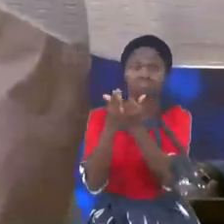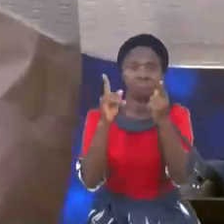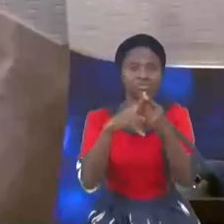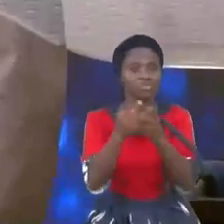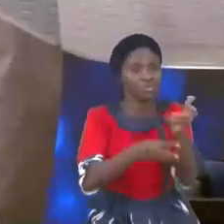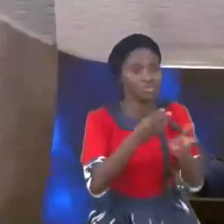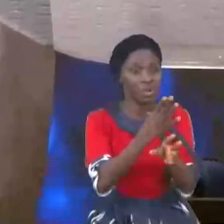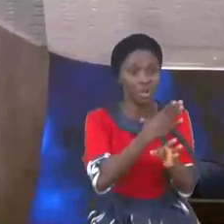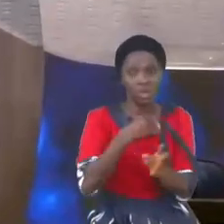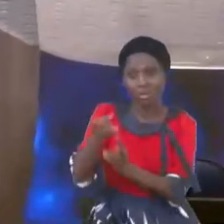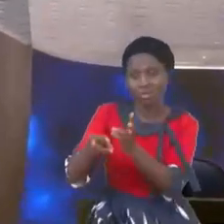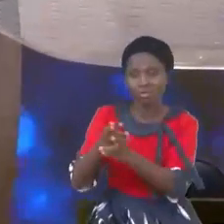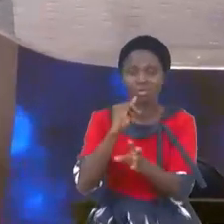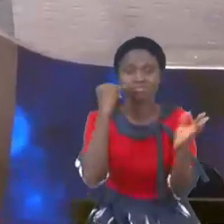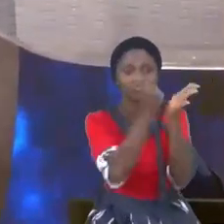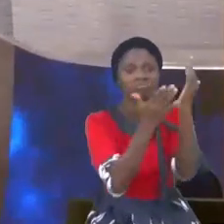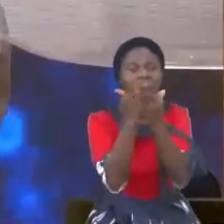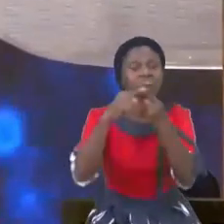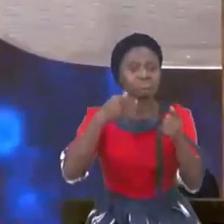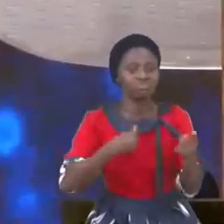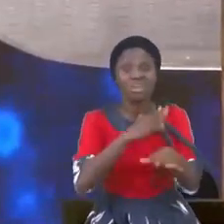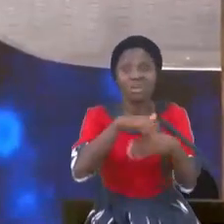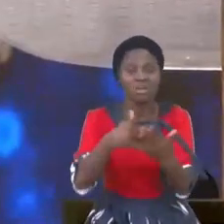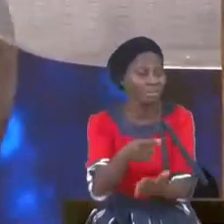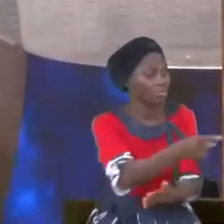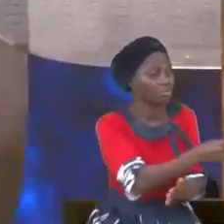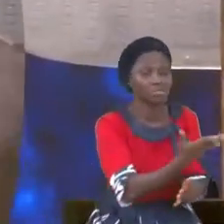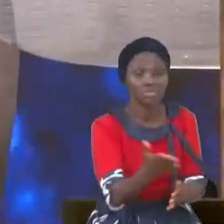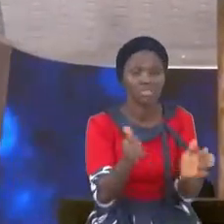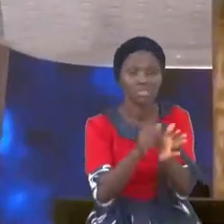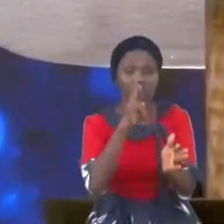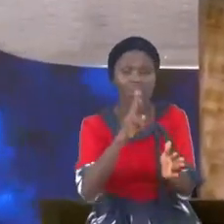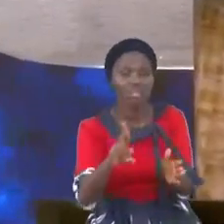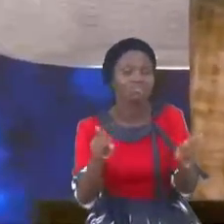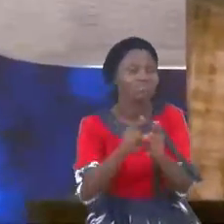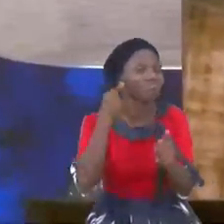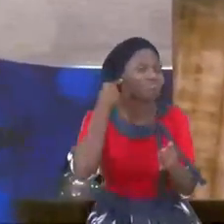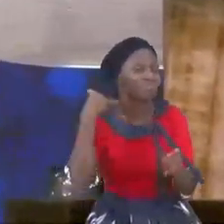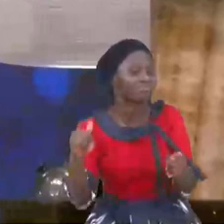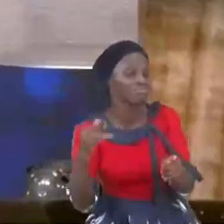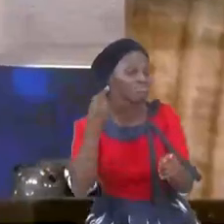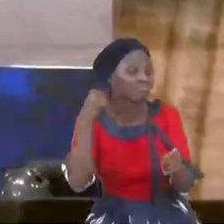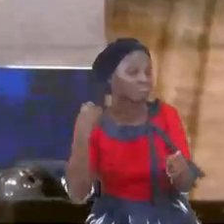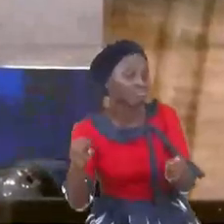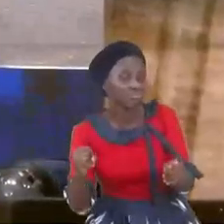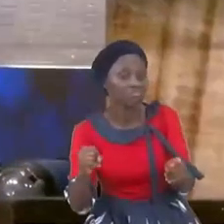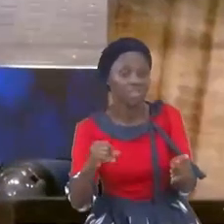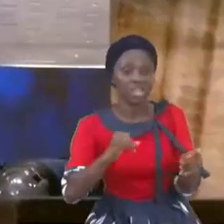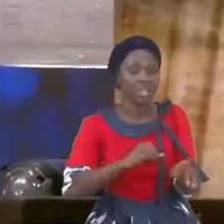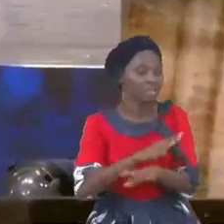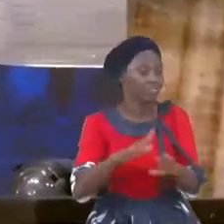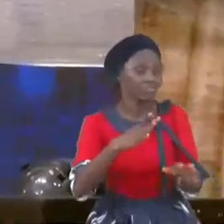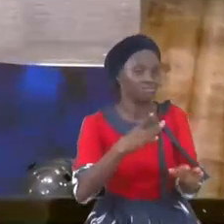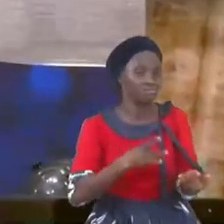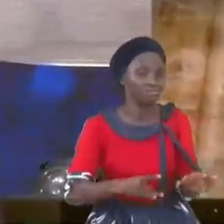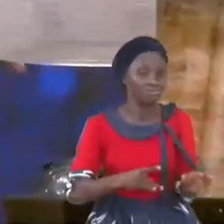les choses qui brillent comme de l'or dans le monde, je ne veux aucune d'elles, les choses qui tentent les gens, et